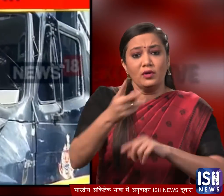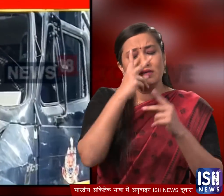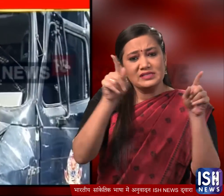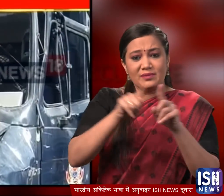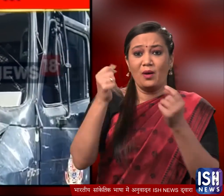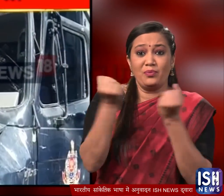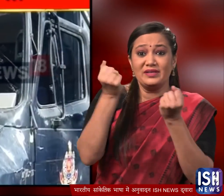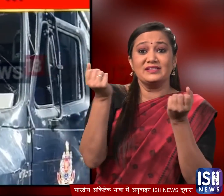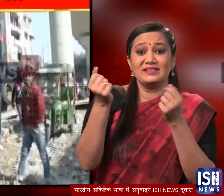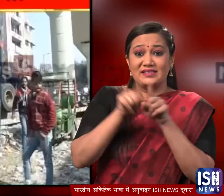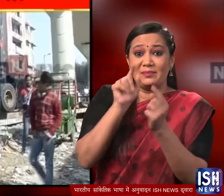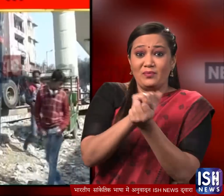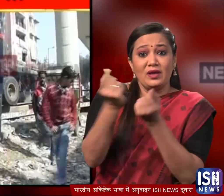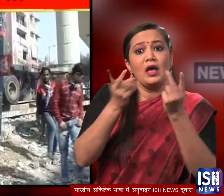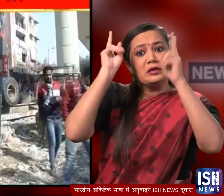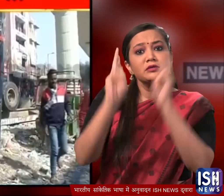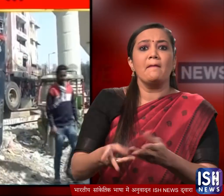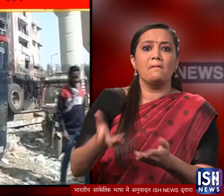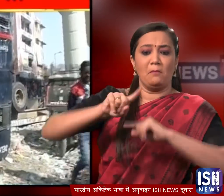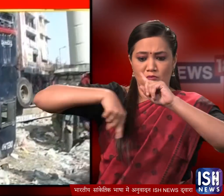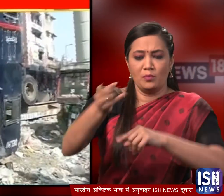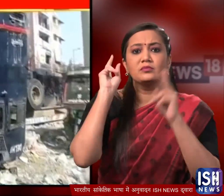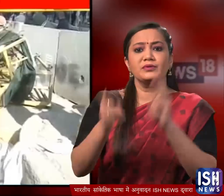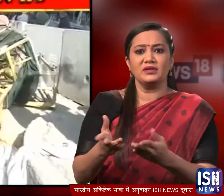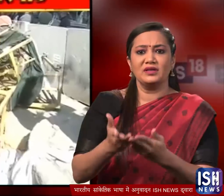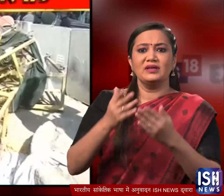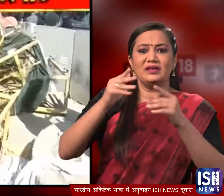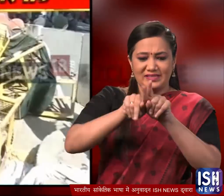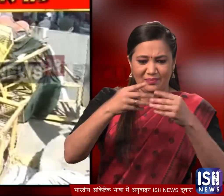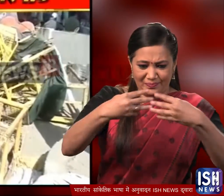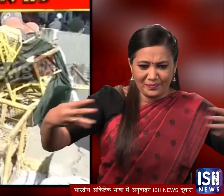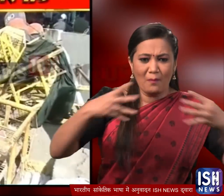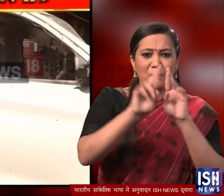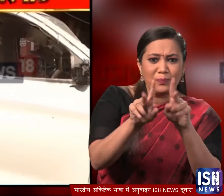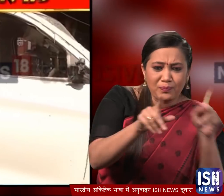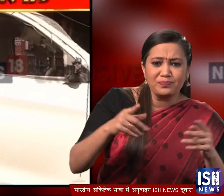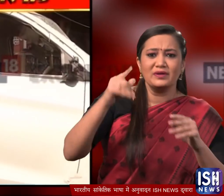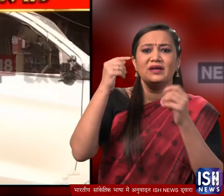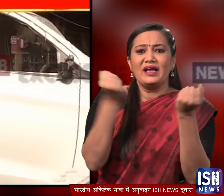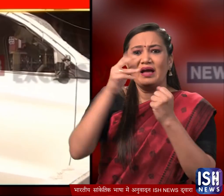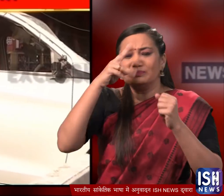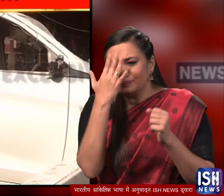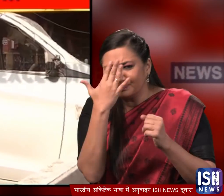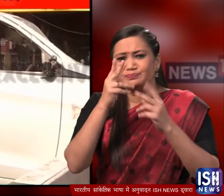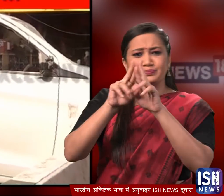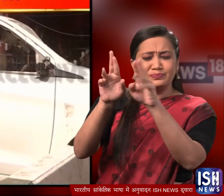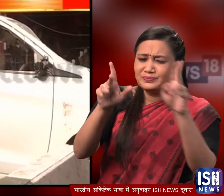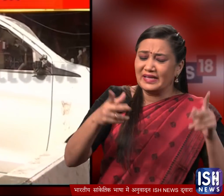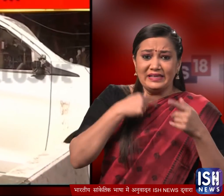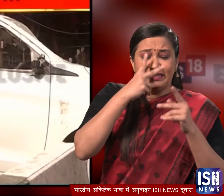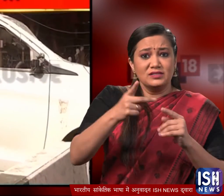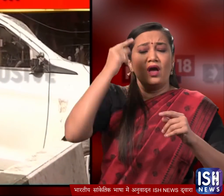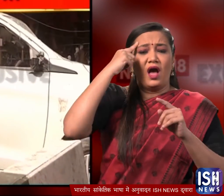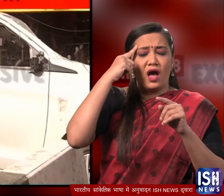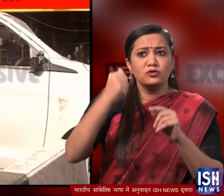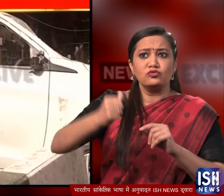पुलिस की जिस गाड़ी को निशाना बनाया था, वो वहां सड़क किनारे पड़ी रही। टूटे हुए बैरिकेड और गाड़ियों के टूटे कांच ने उस काले दिन की याद दिलाई